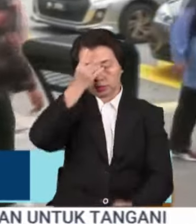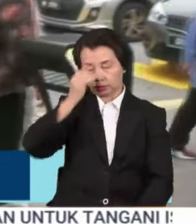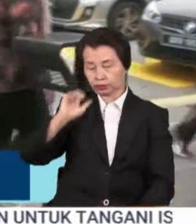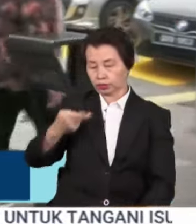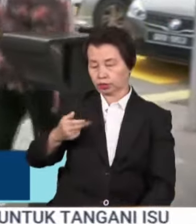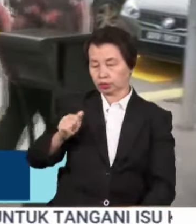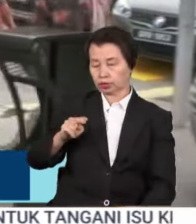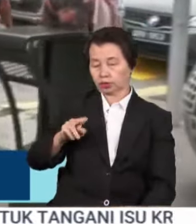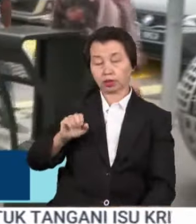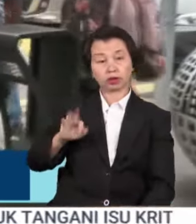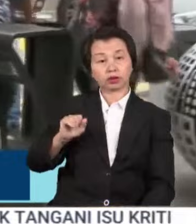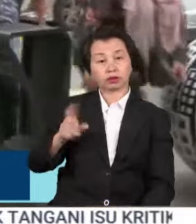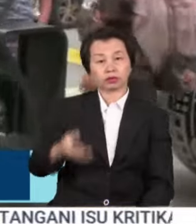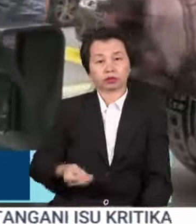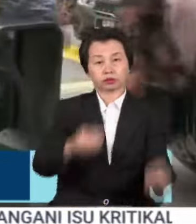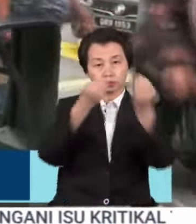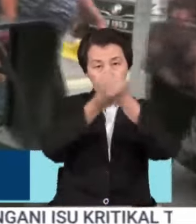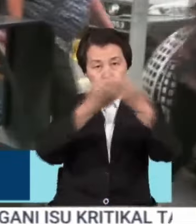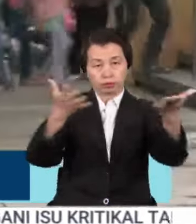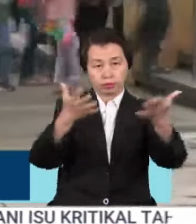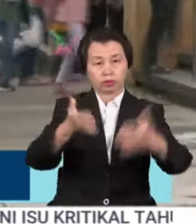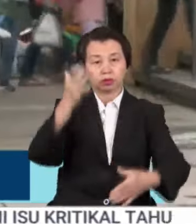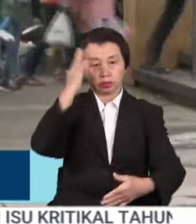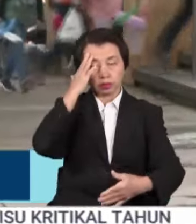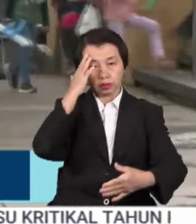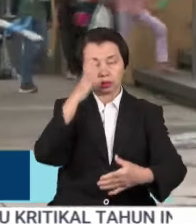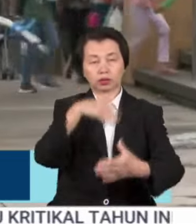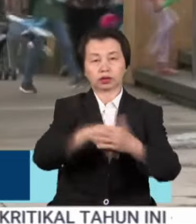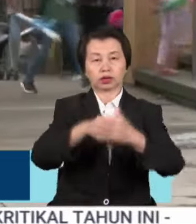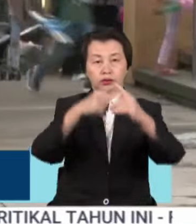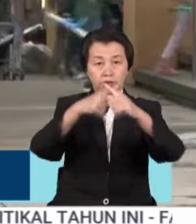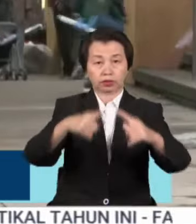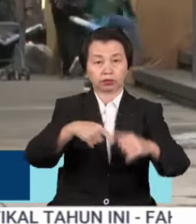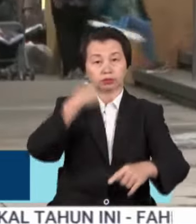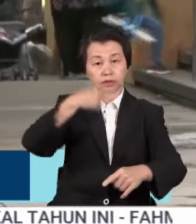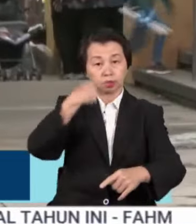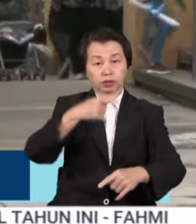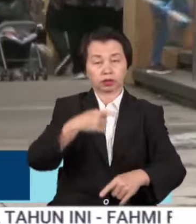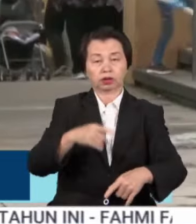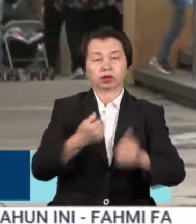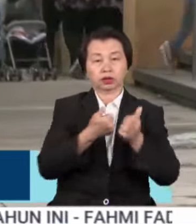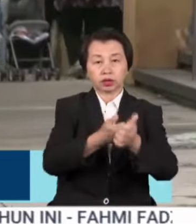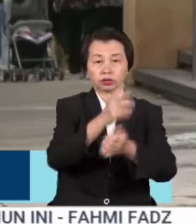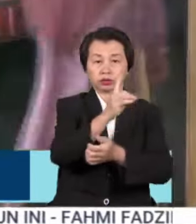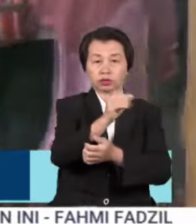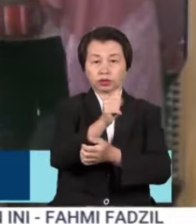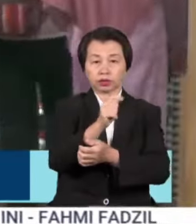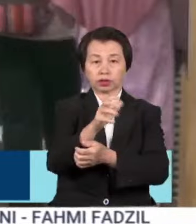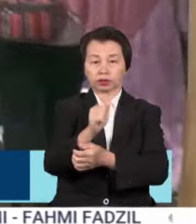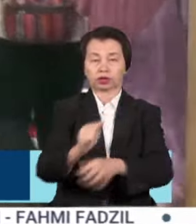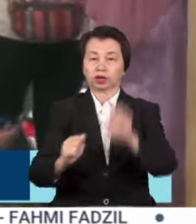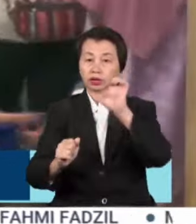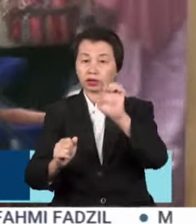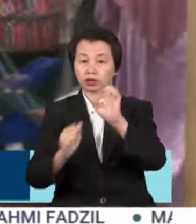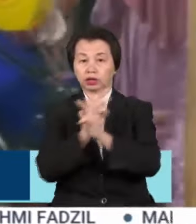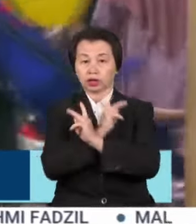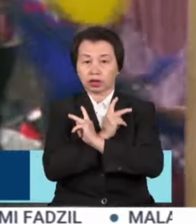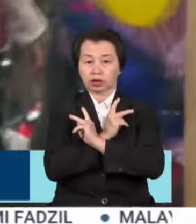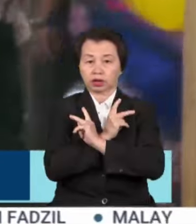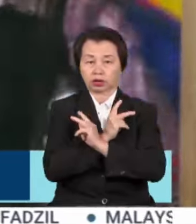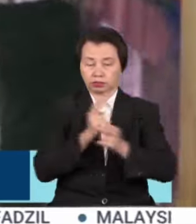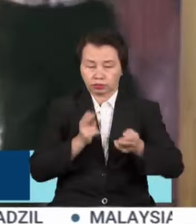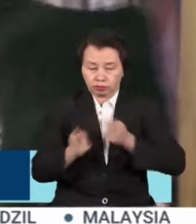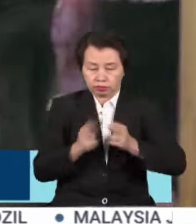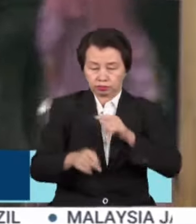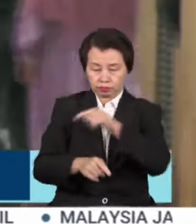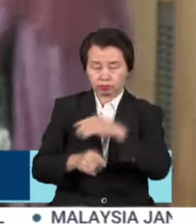Hajar Taib ketika memaklumkan kepengetahuan sidang Dewan Rakyat berkata, menurut data dinamik IKASIH sediaan unit